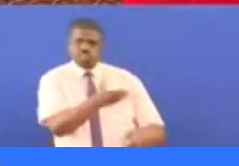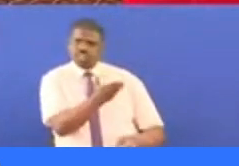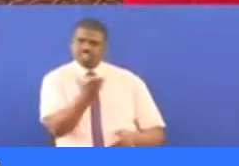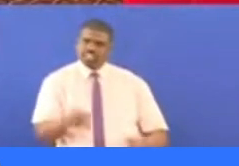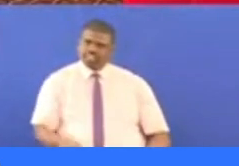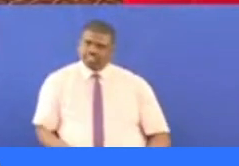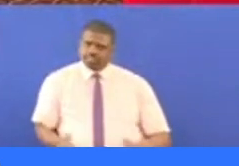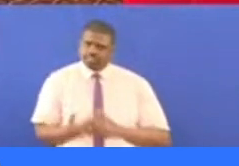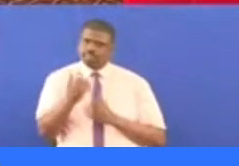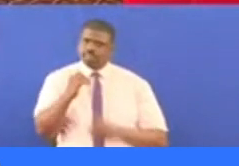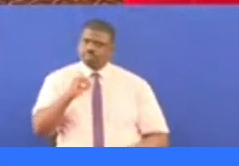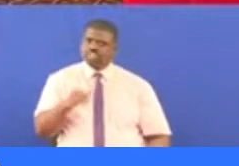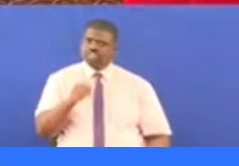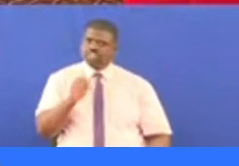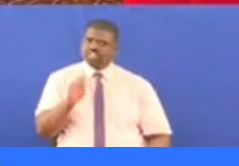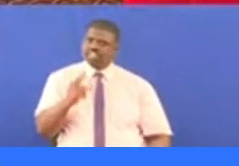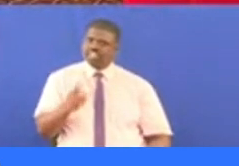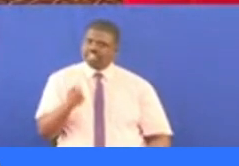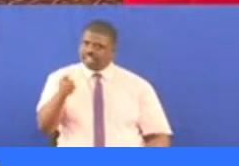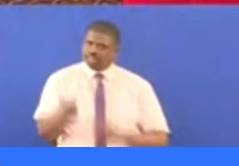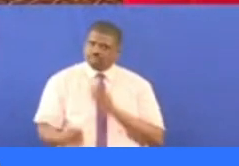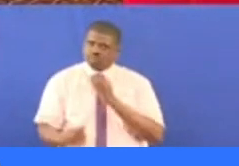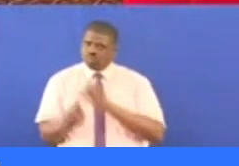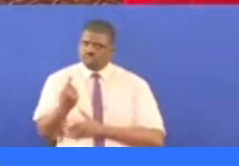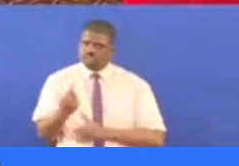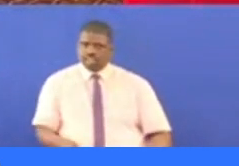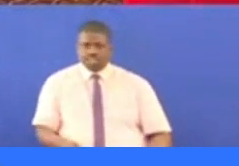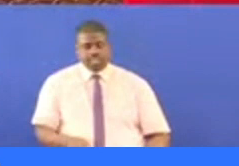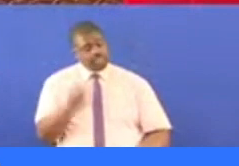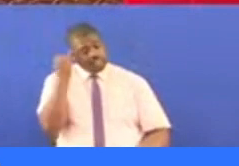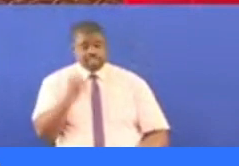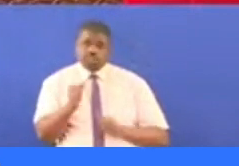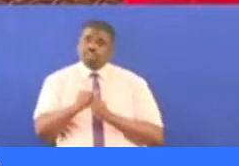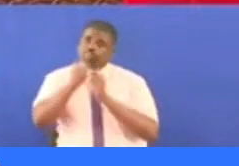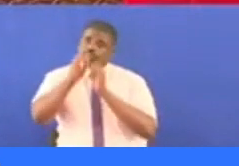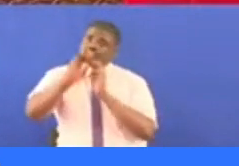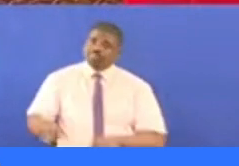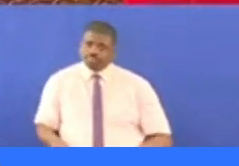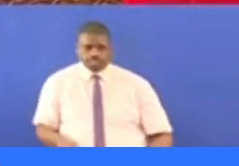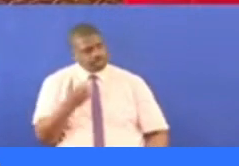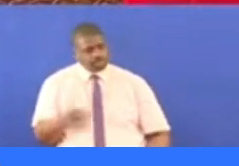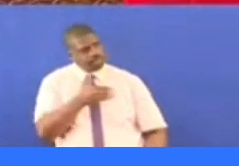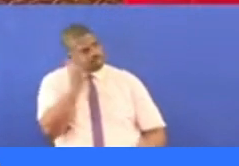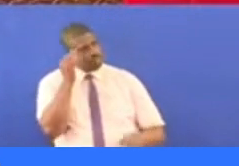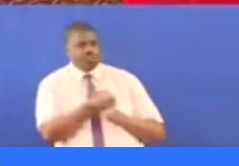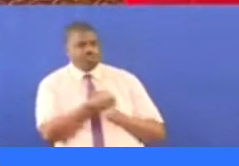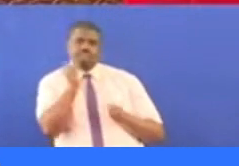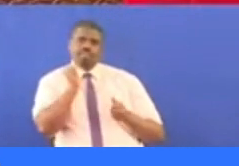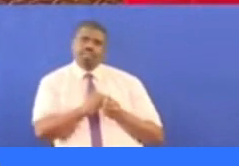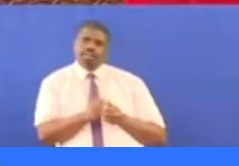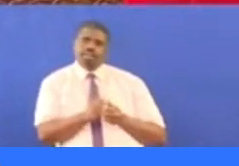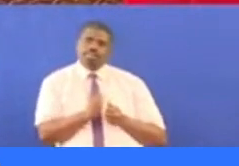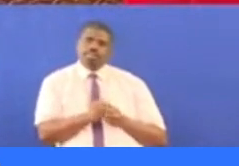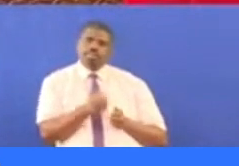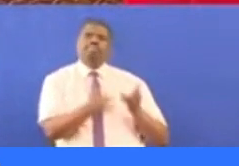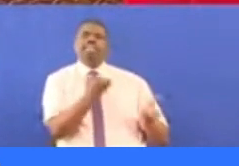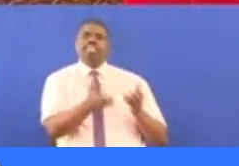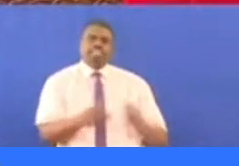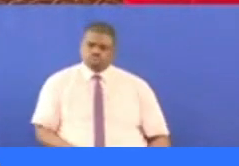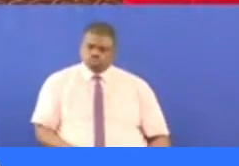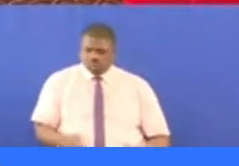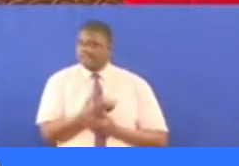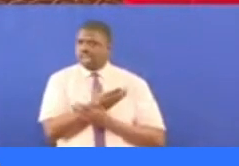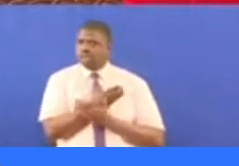JKT? Mheshimiwa mwenyekiti, nashauri hili jambo tuliache na serikali iache kufanya vitu ambavyo ni vya makisio. Hakuna